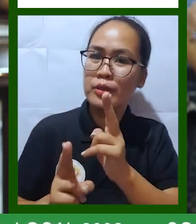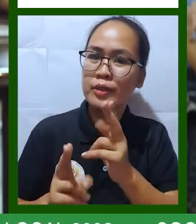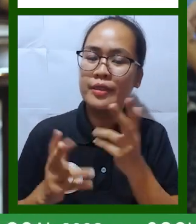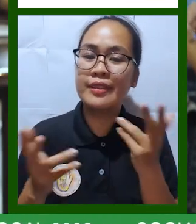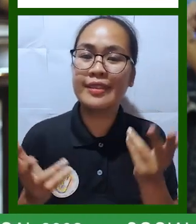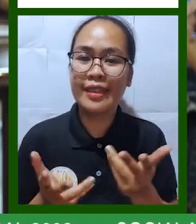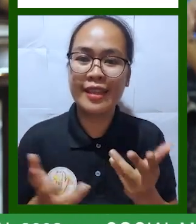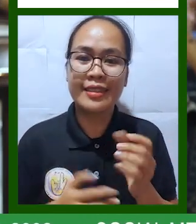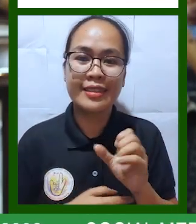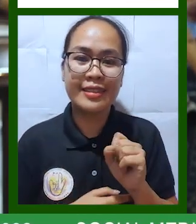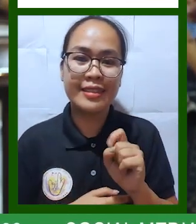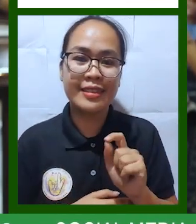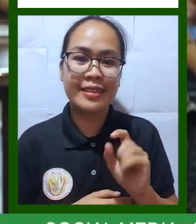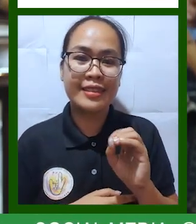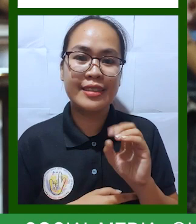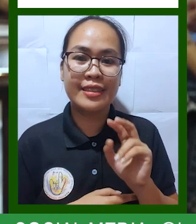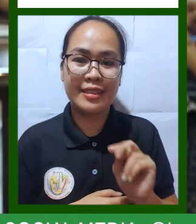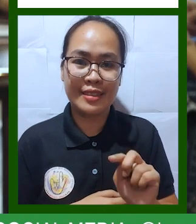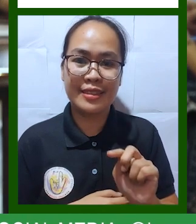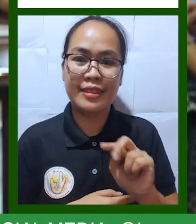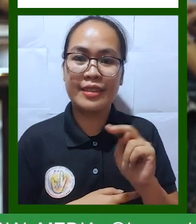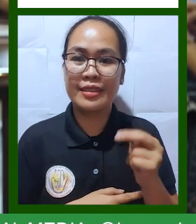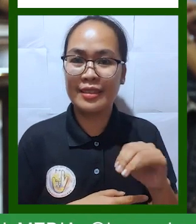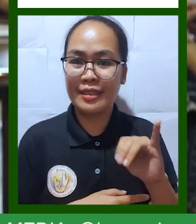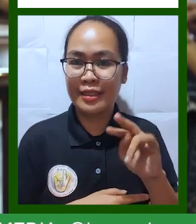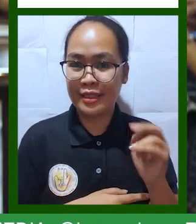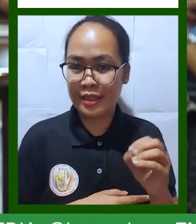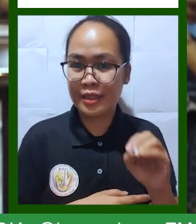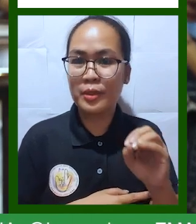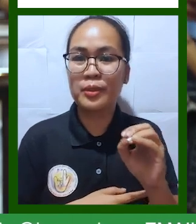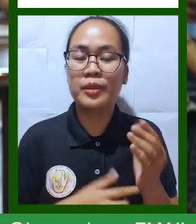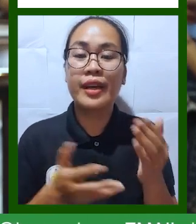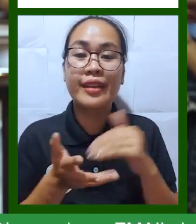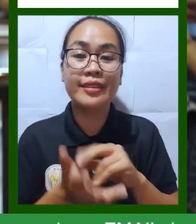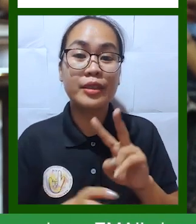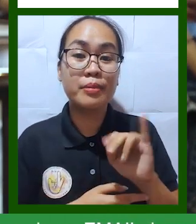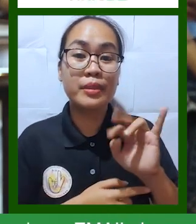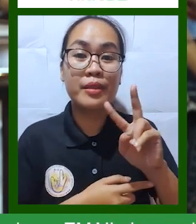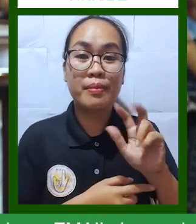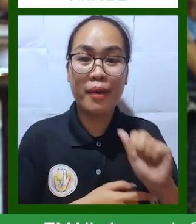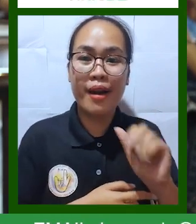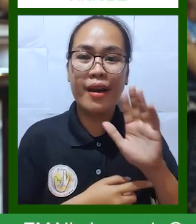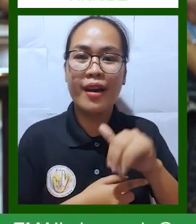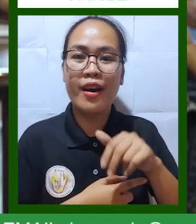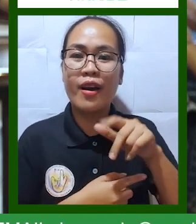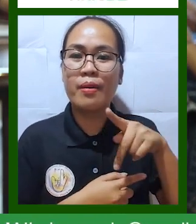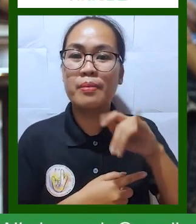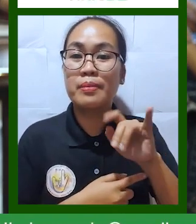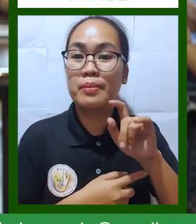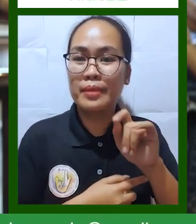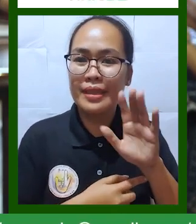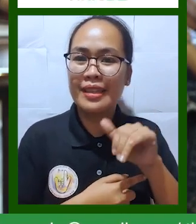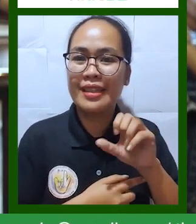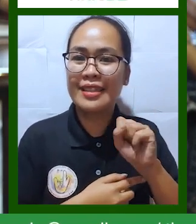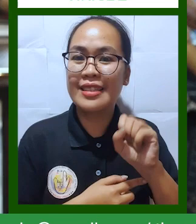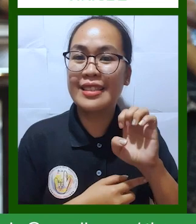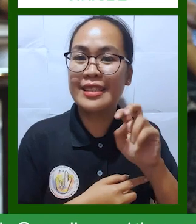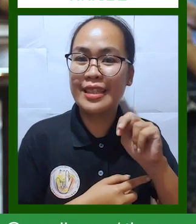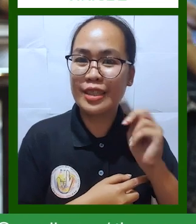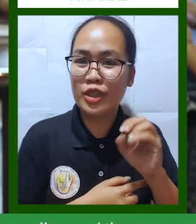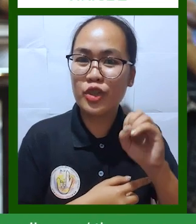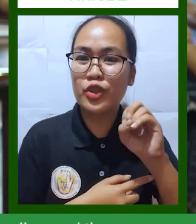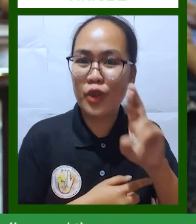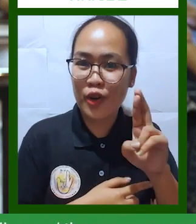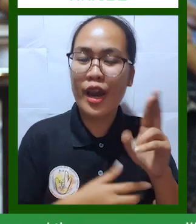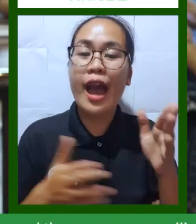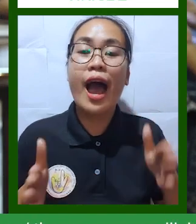sa ating Santo Niño. So sa ating mga kabarangay, Viva Pit Senior, okay, happy feast day ng Santo Niño